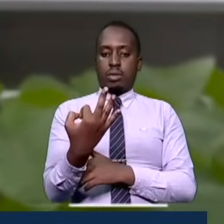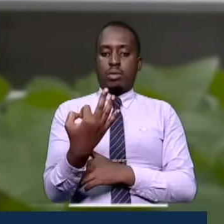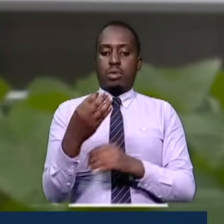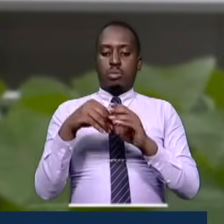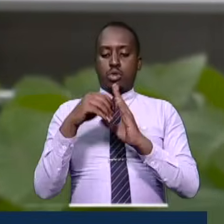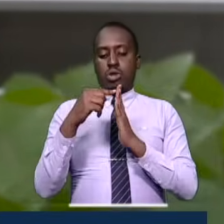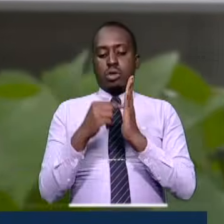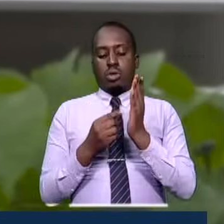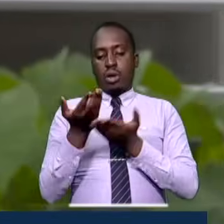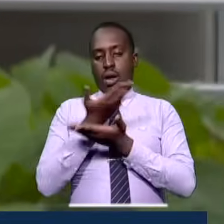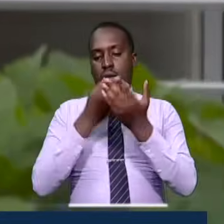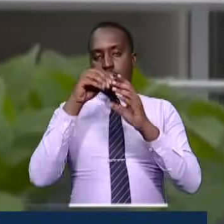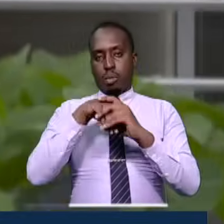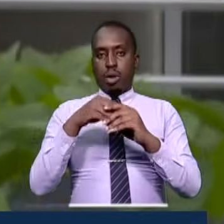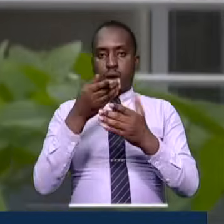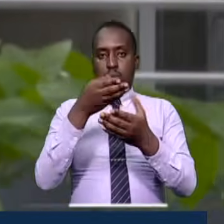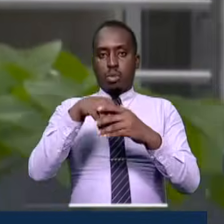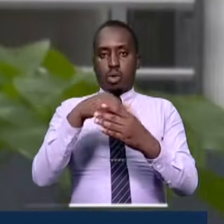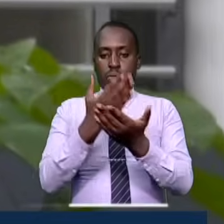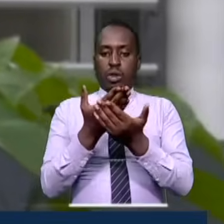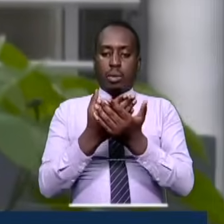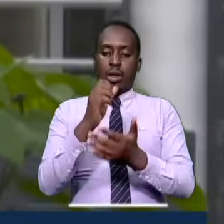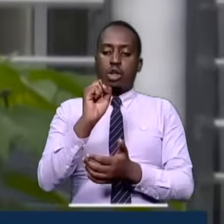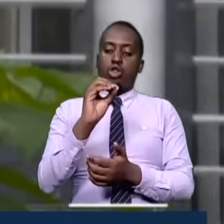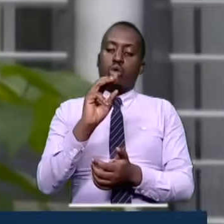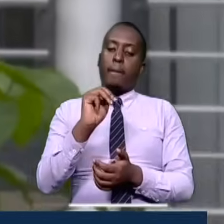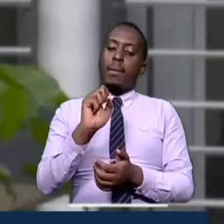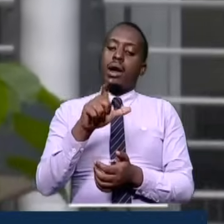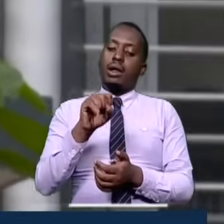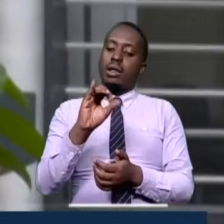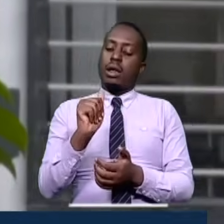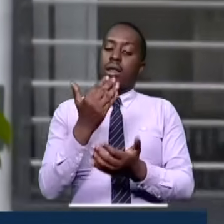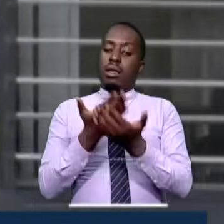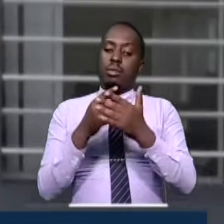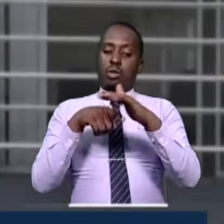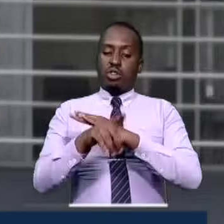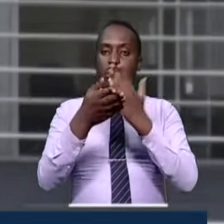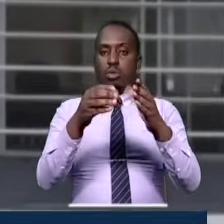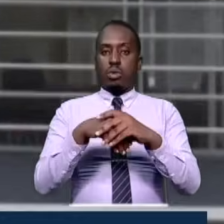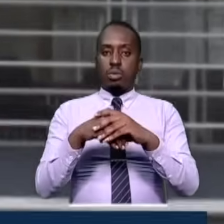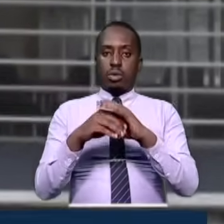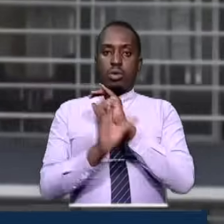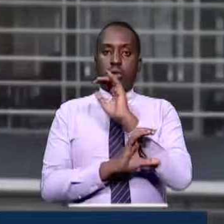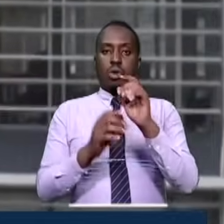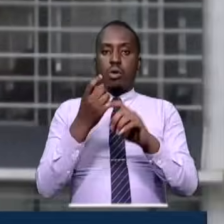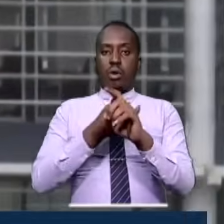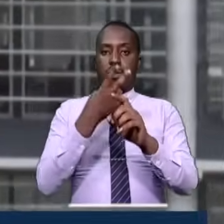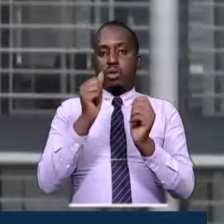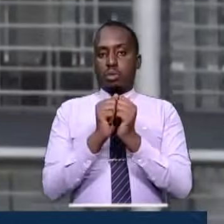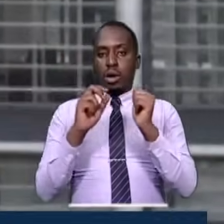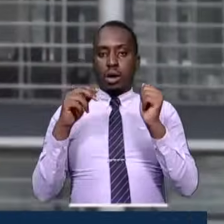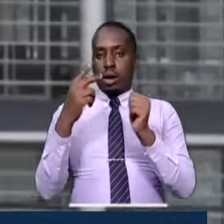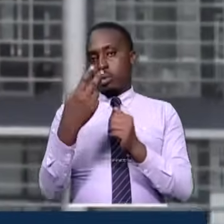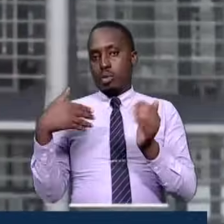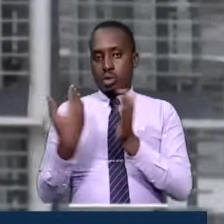ngingo zizaganirwaho hariho ubusabe bw'igihugu cya Somalia cyasabye kwinjira muri uyu muryango muri 2012 ariko kugeza kuri uyu